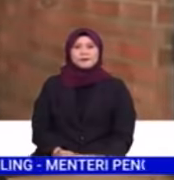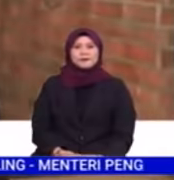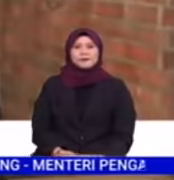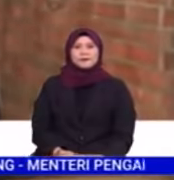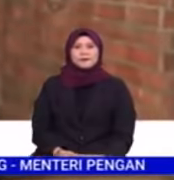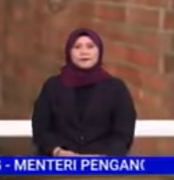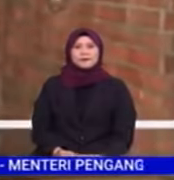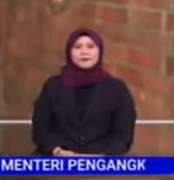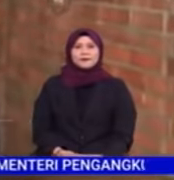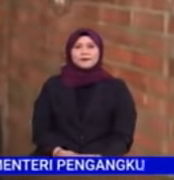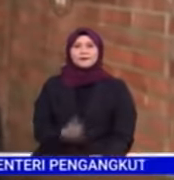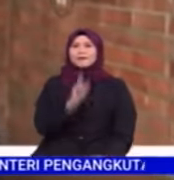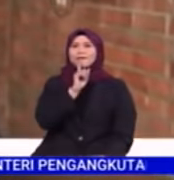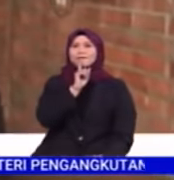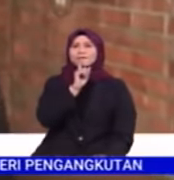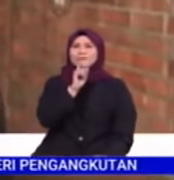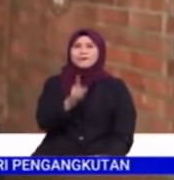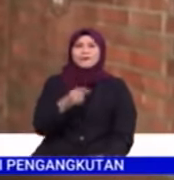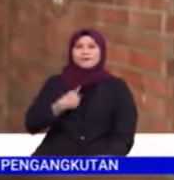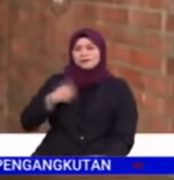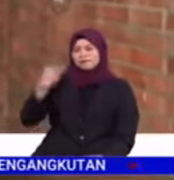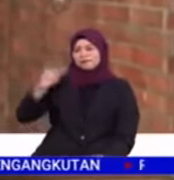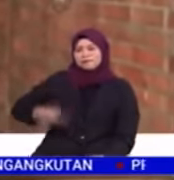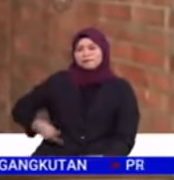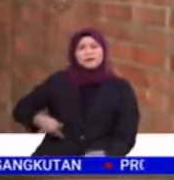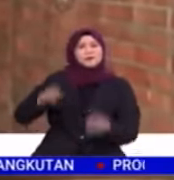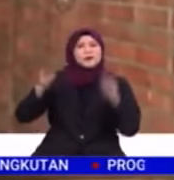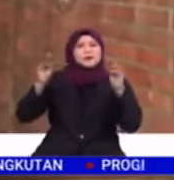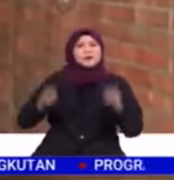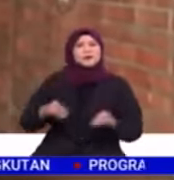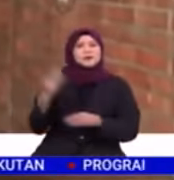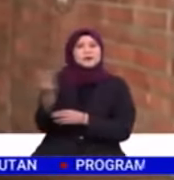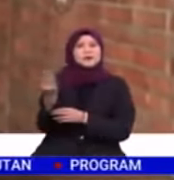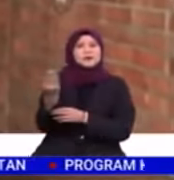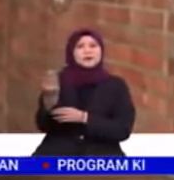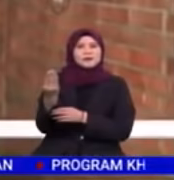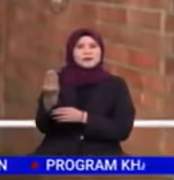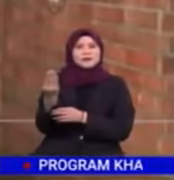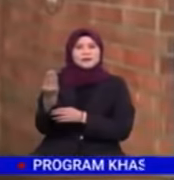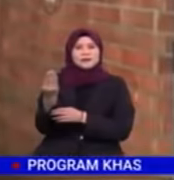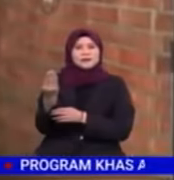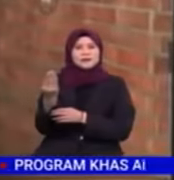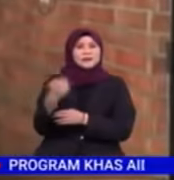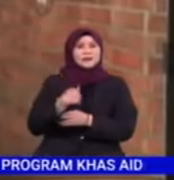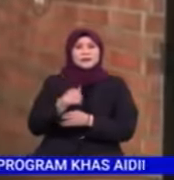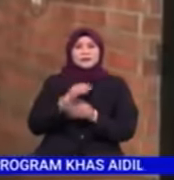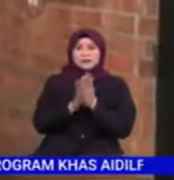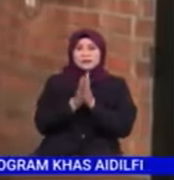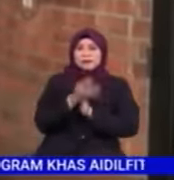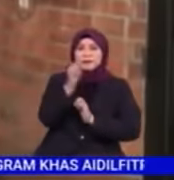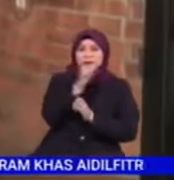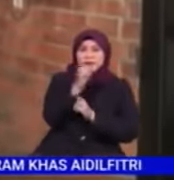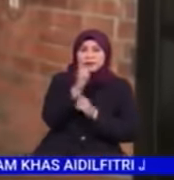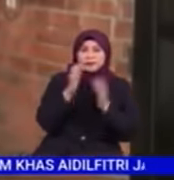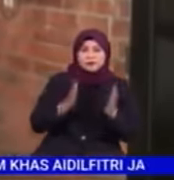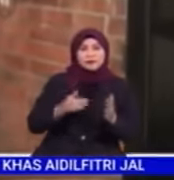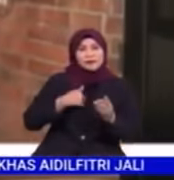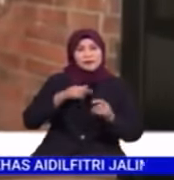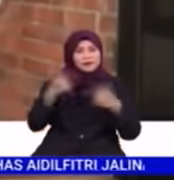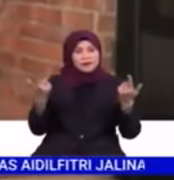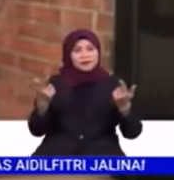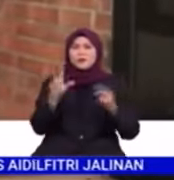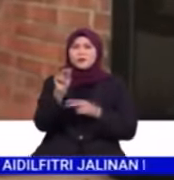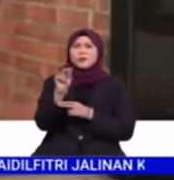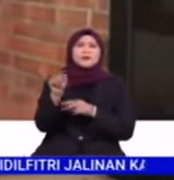biasanya mesin memang sendiri manusia beserta ibukotanya abinhot jadi-jadian ini saya jadi orang lain semua saya still